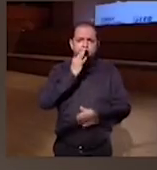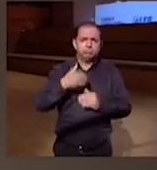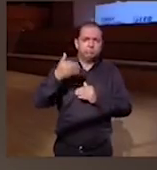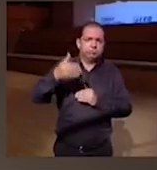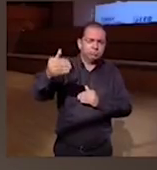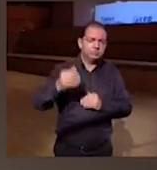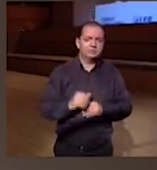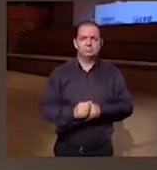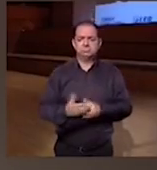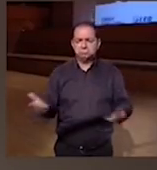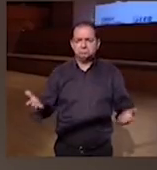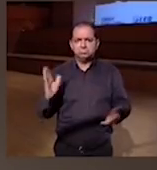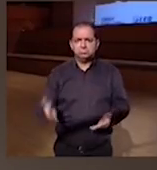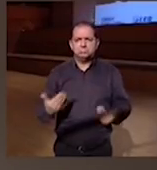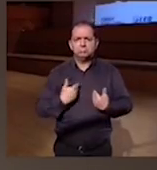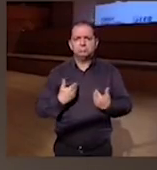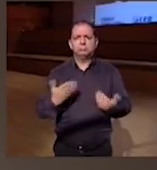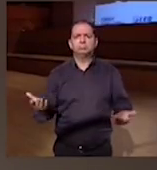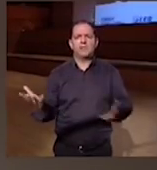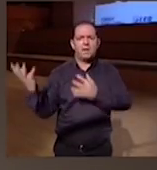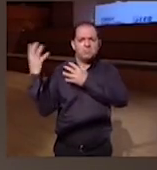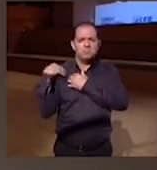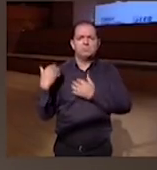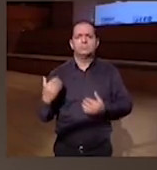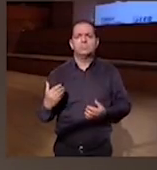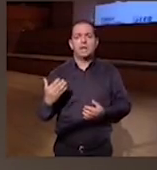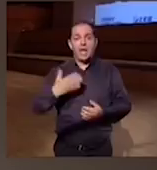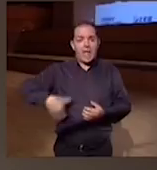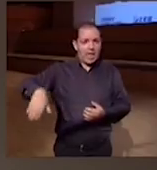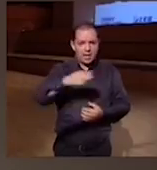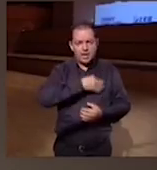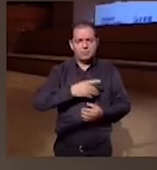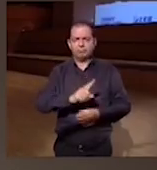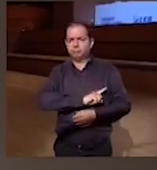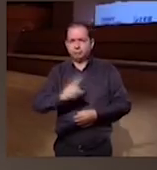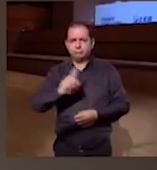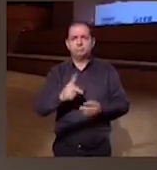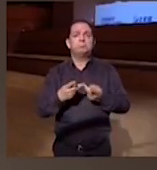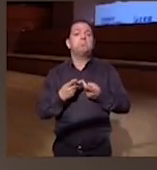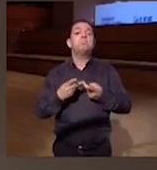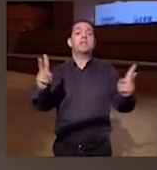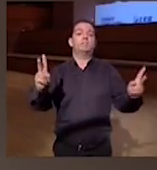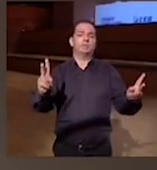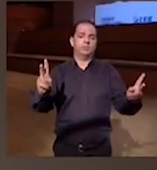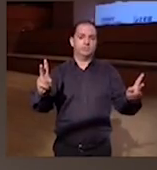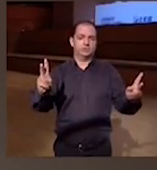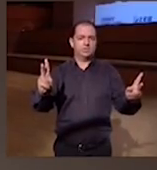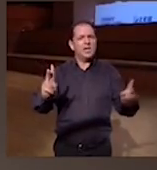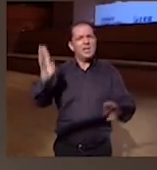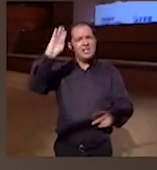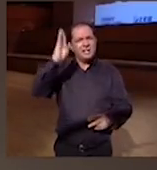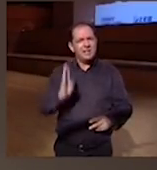Και πιστεύω ότι είναι στο χέρι μας. Είναι στο χέρι μας να μην επιτρέψουμε η πικρή εμπειρία της